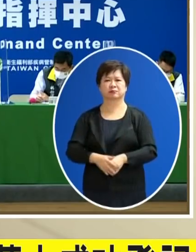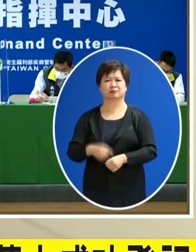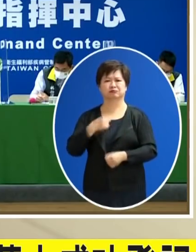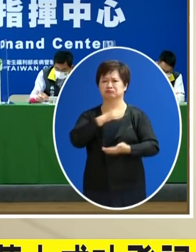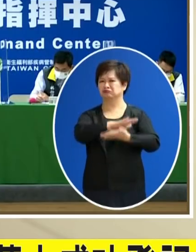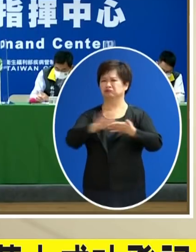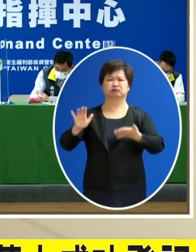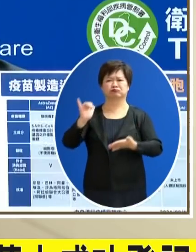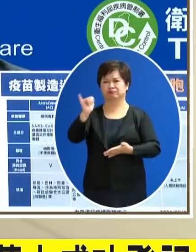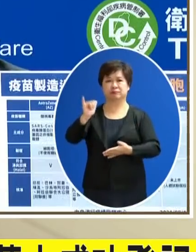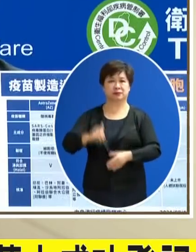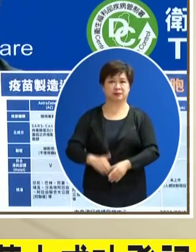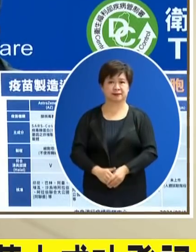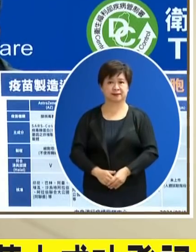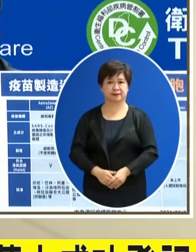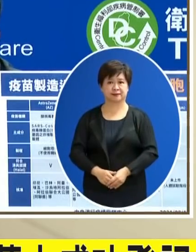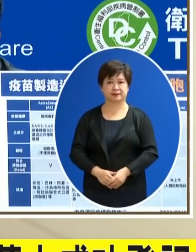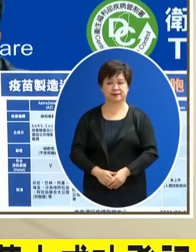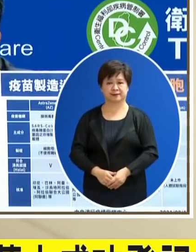心怎么看？